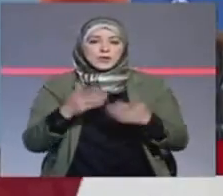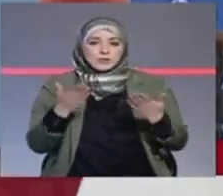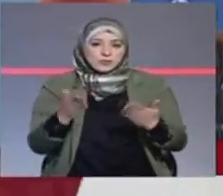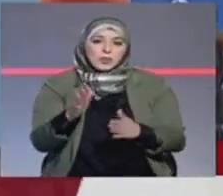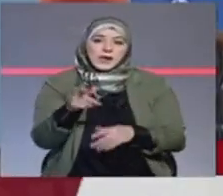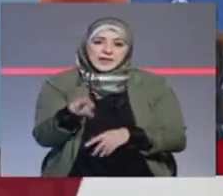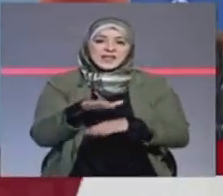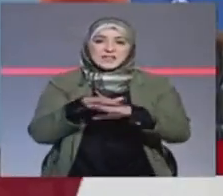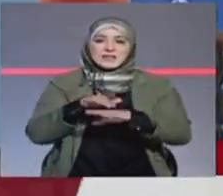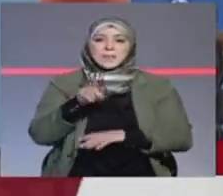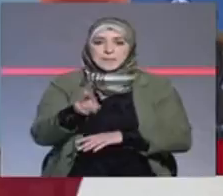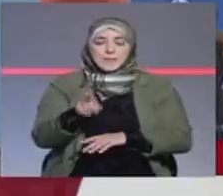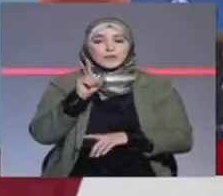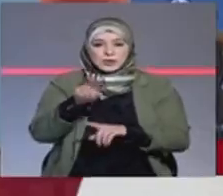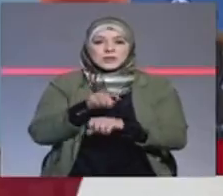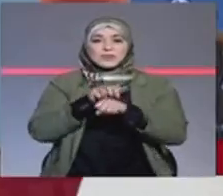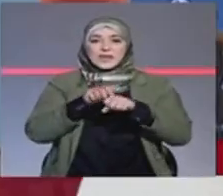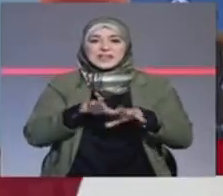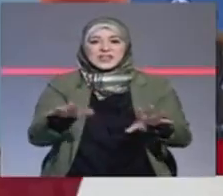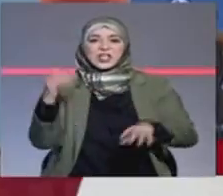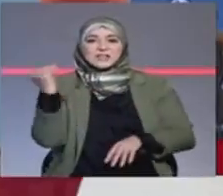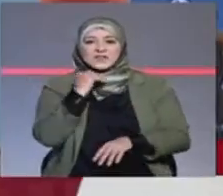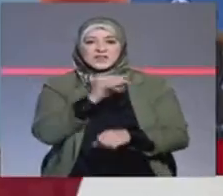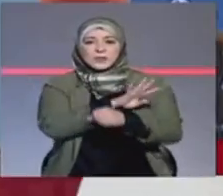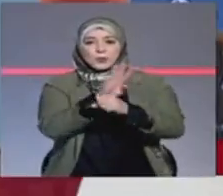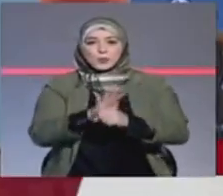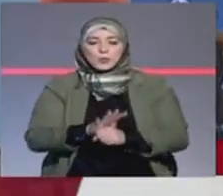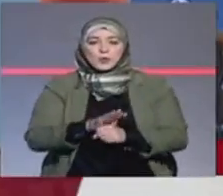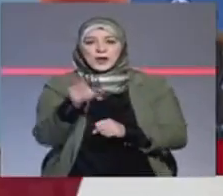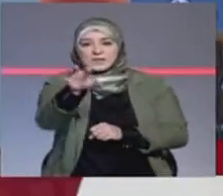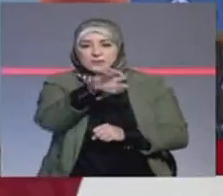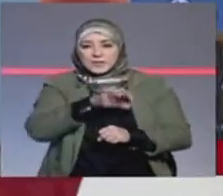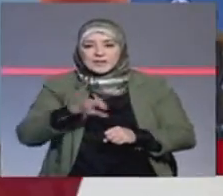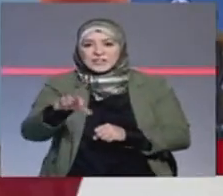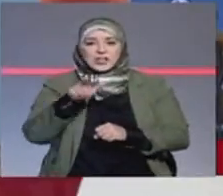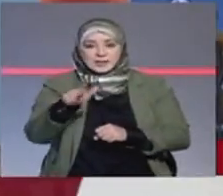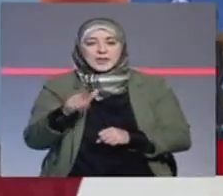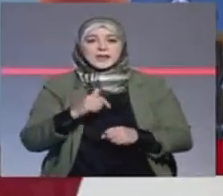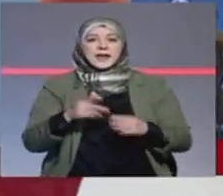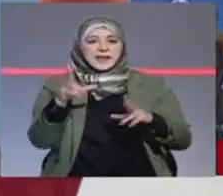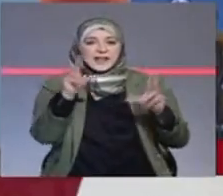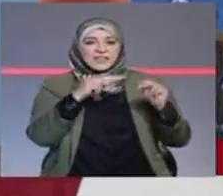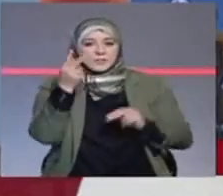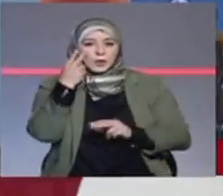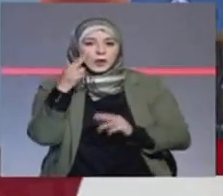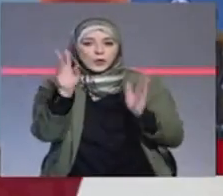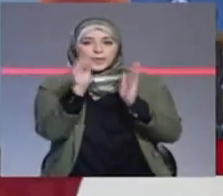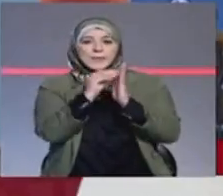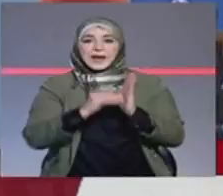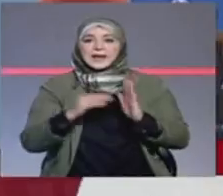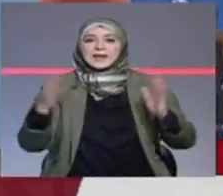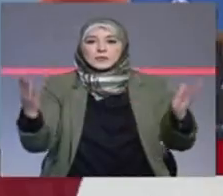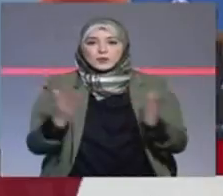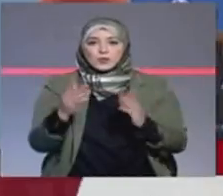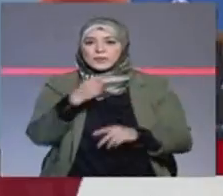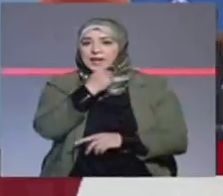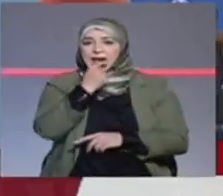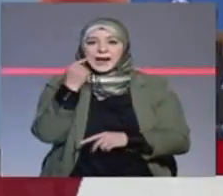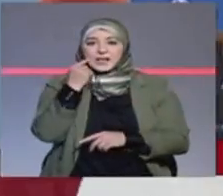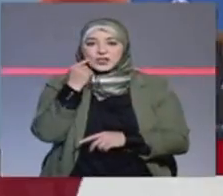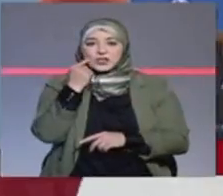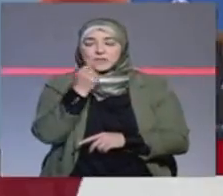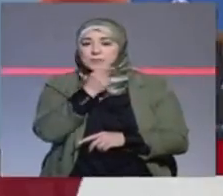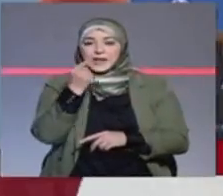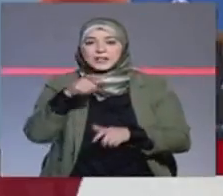ممكن هذا يفسر انتشار الكثيف للمرض في الجهات هذه. لاحظنا كذلك العمر